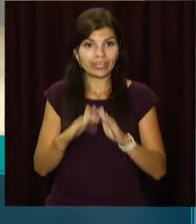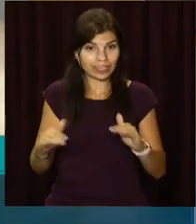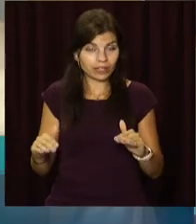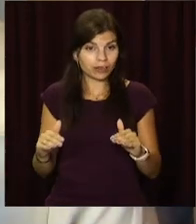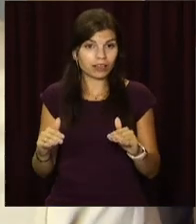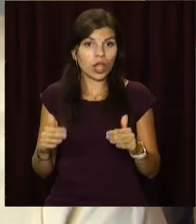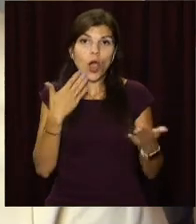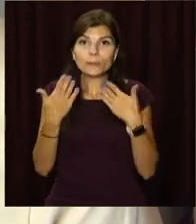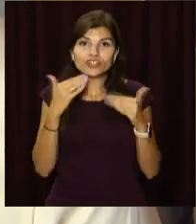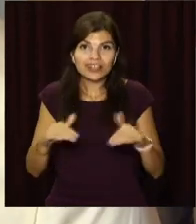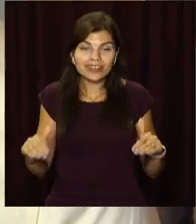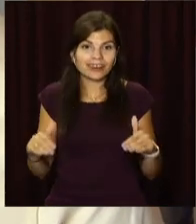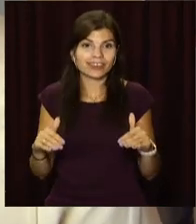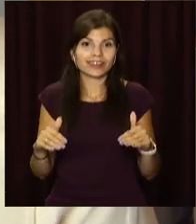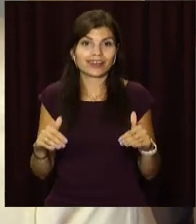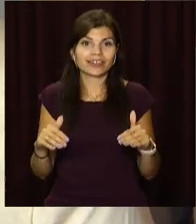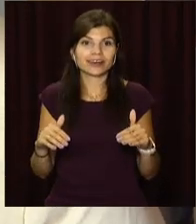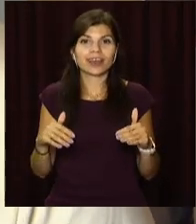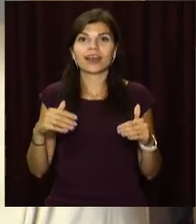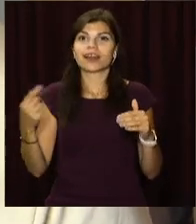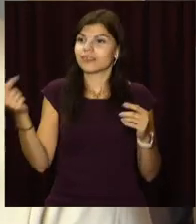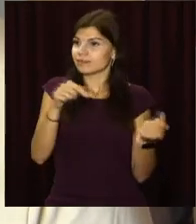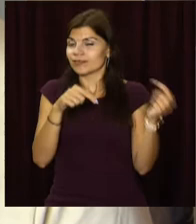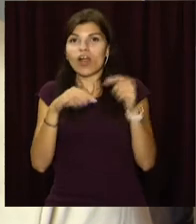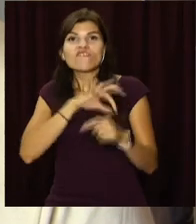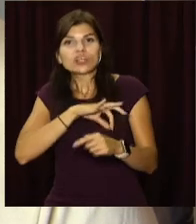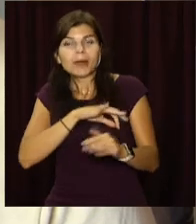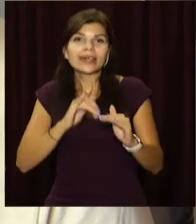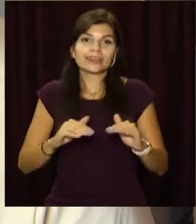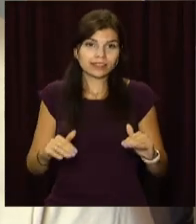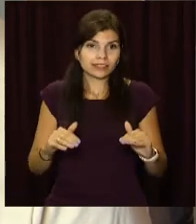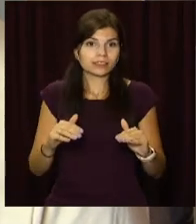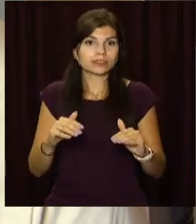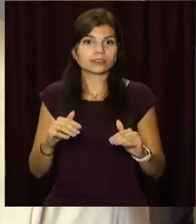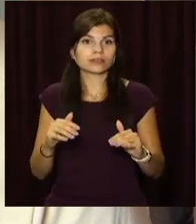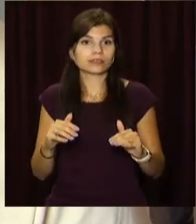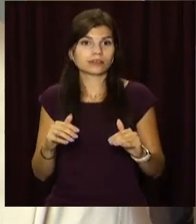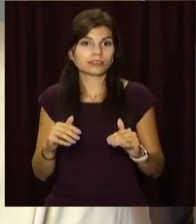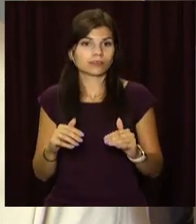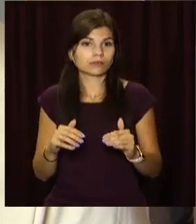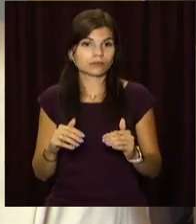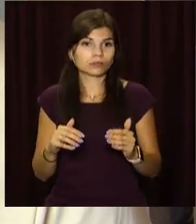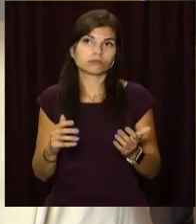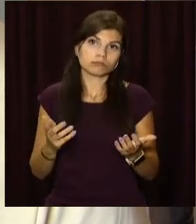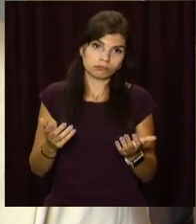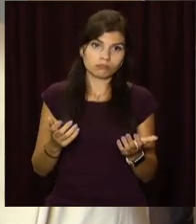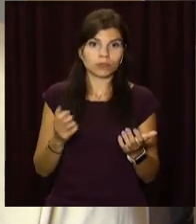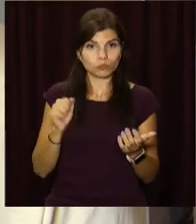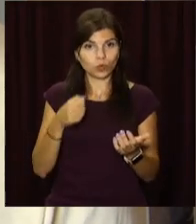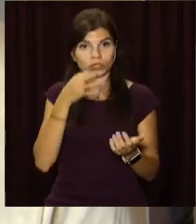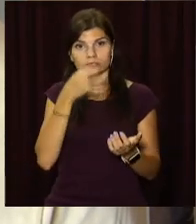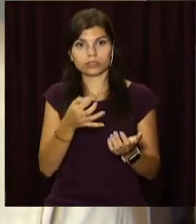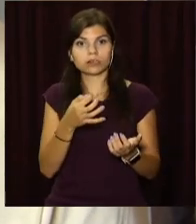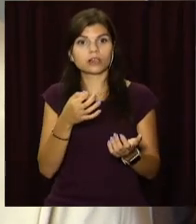дітей, общення дітей, построєні взаємовідносини воспитателя і дитини з з точки зрения и